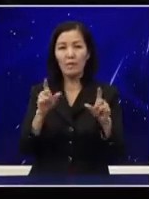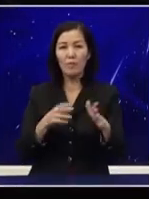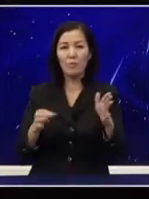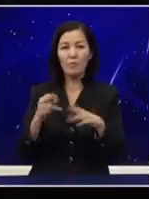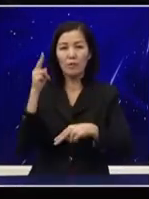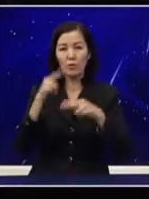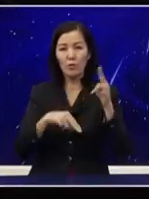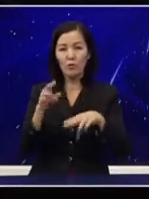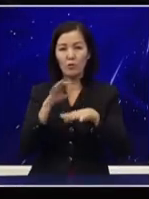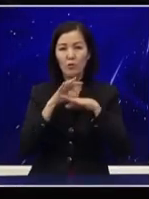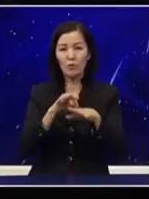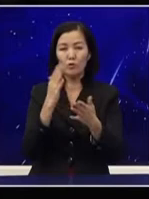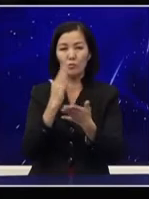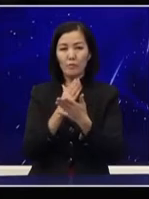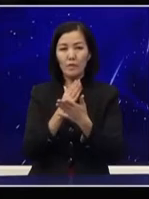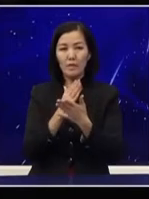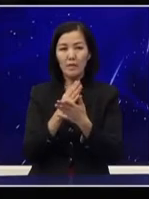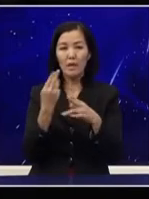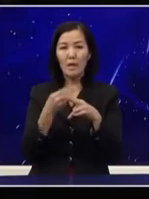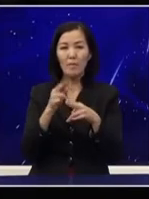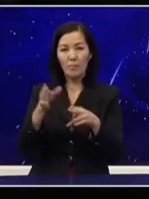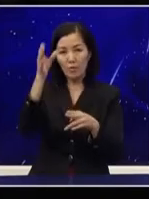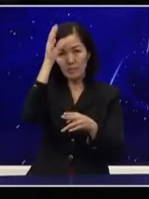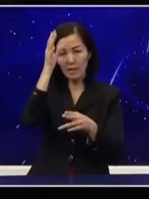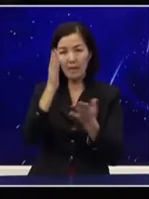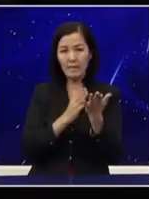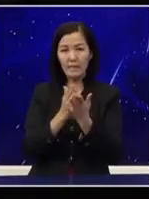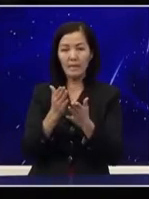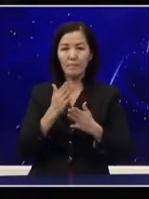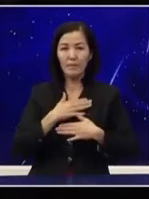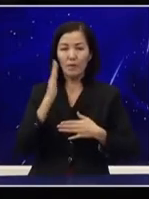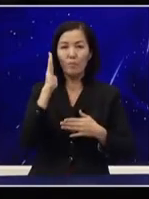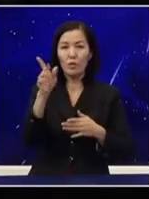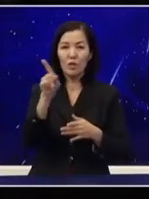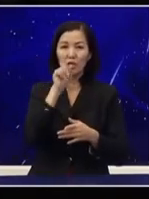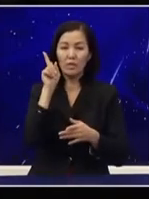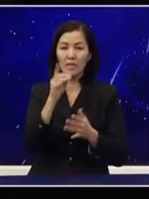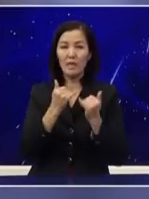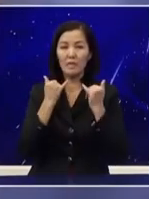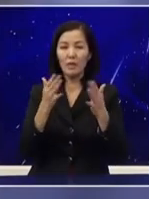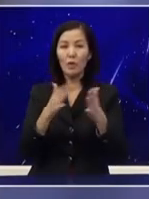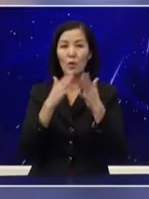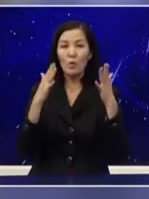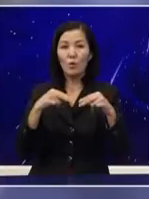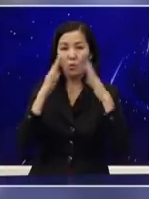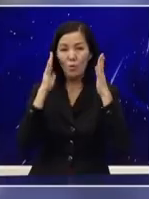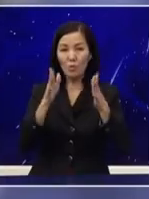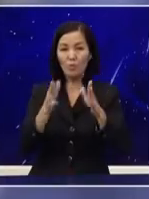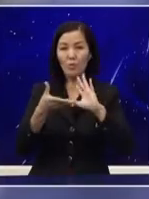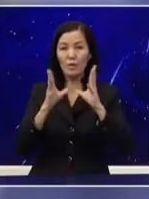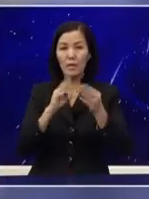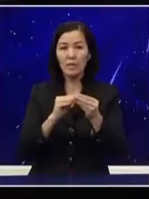құрылыс жұмыстары жасалып жатыр. Бұл білім саласына деген, біздің болашағымызға, жастарымызға деген үлкен көңіл бөлінің